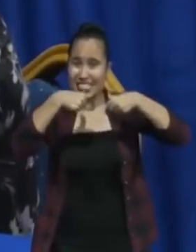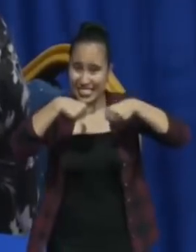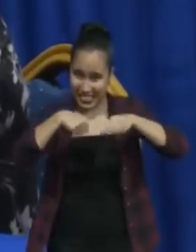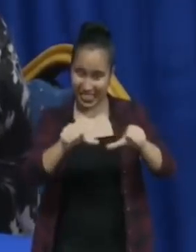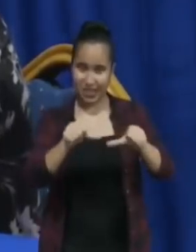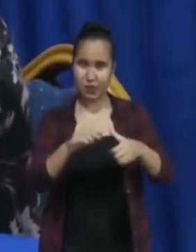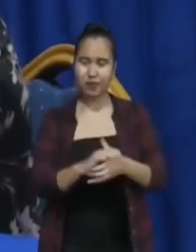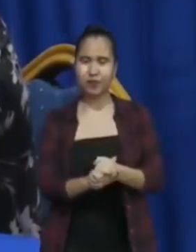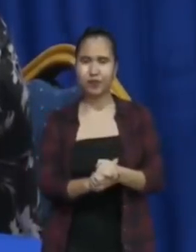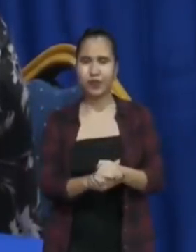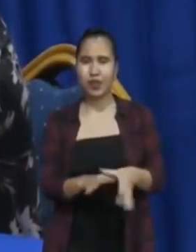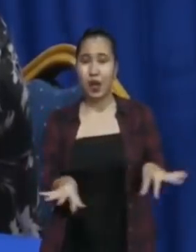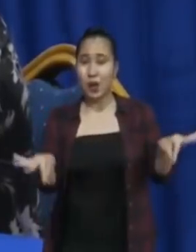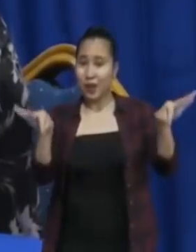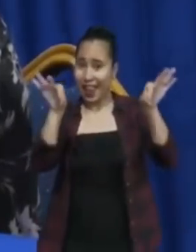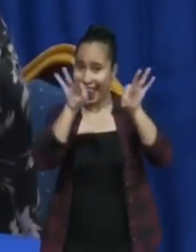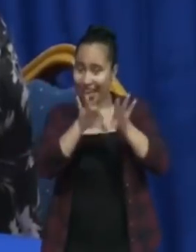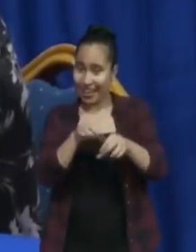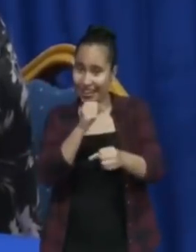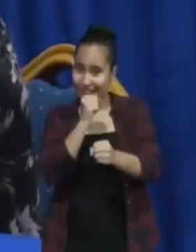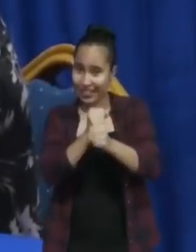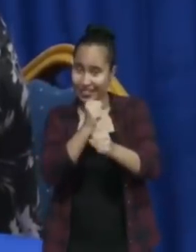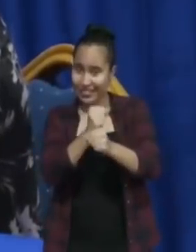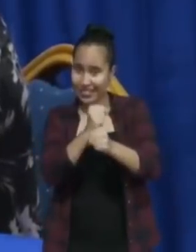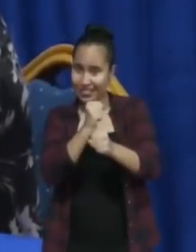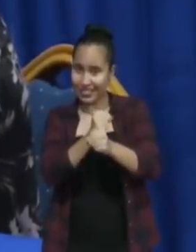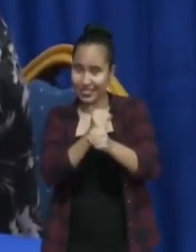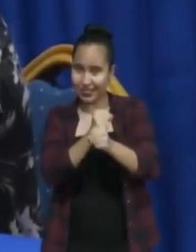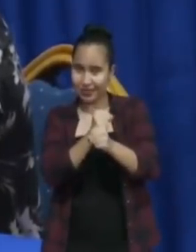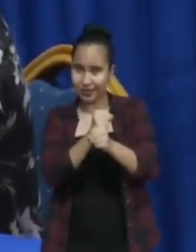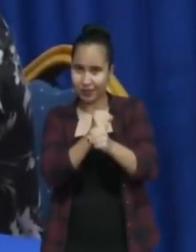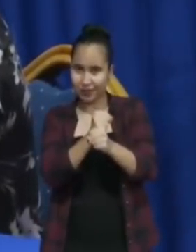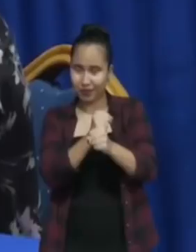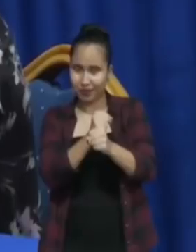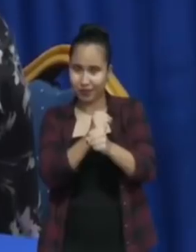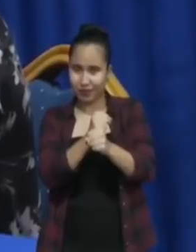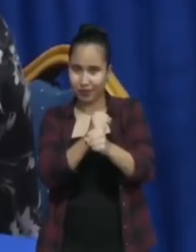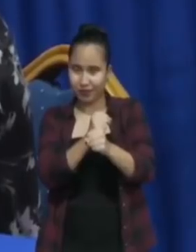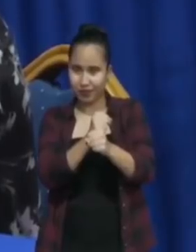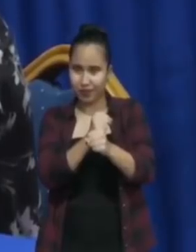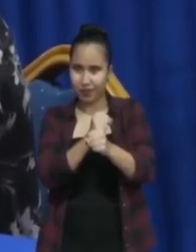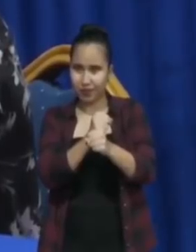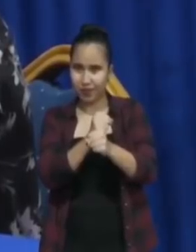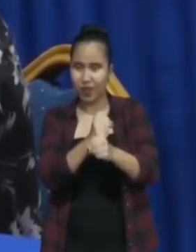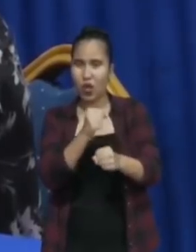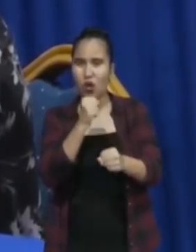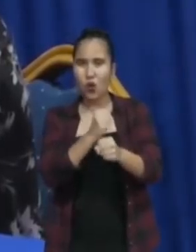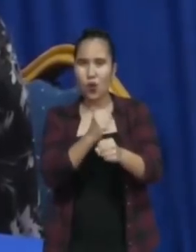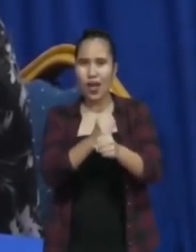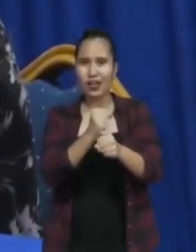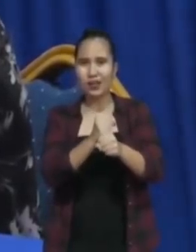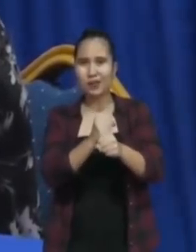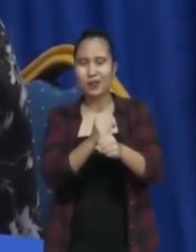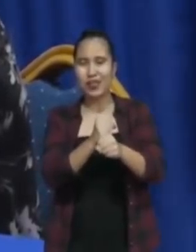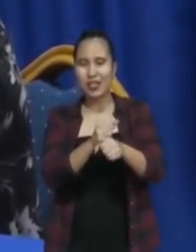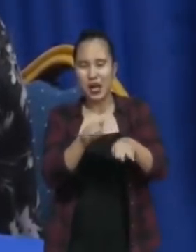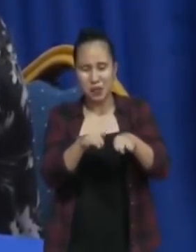De essentiële diensten gaan werken met een minimale bezetting.